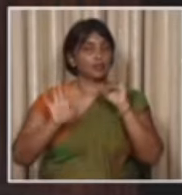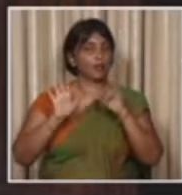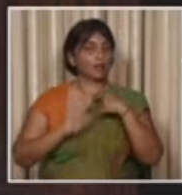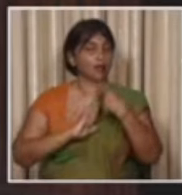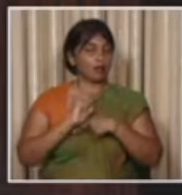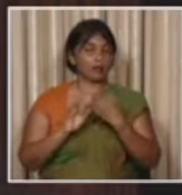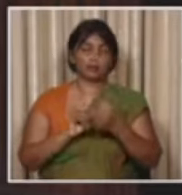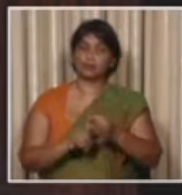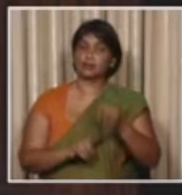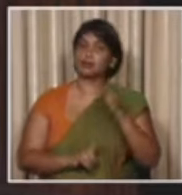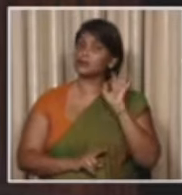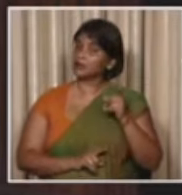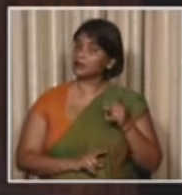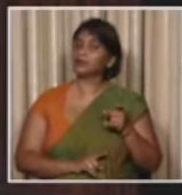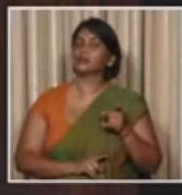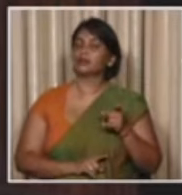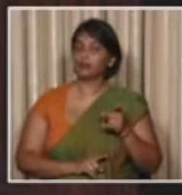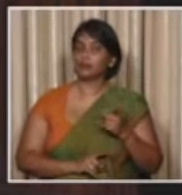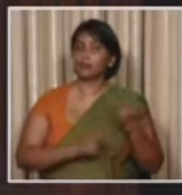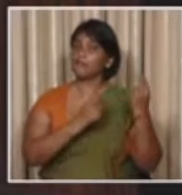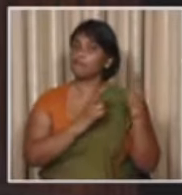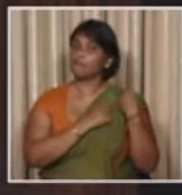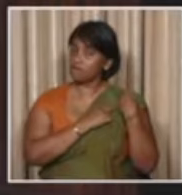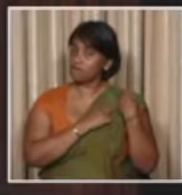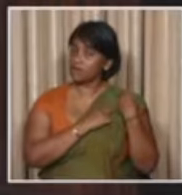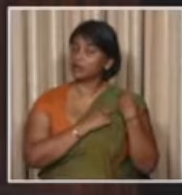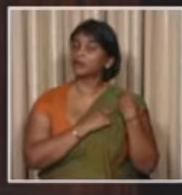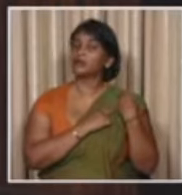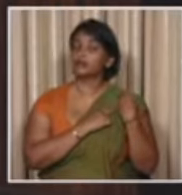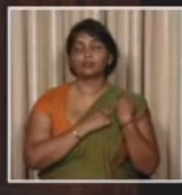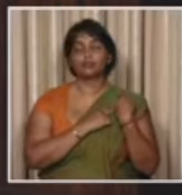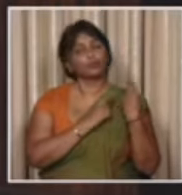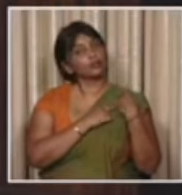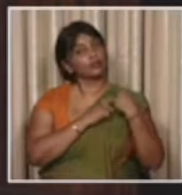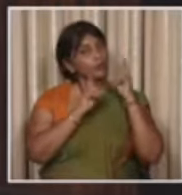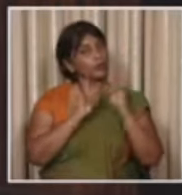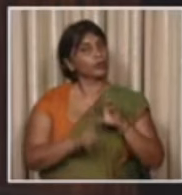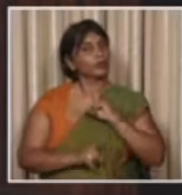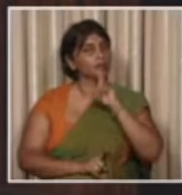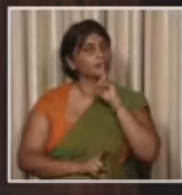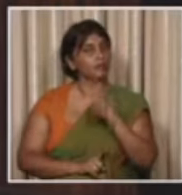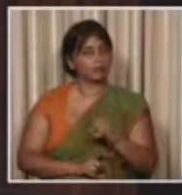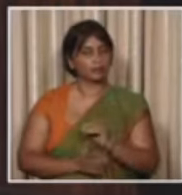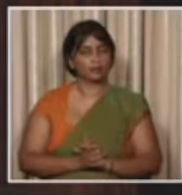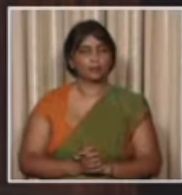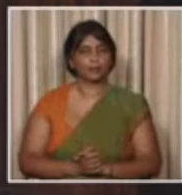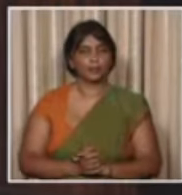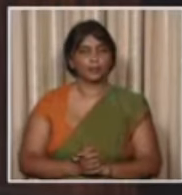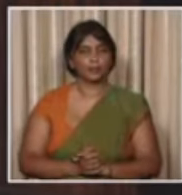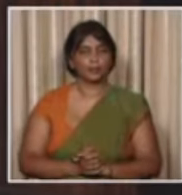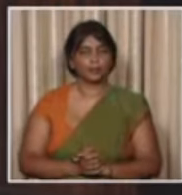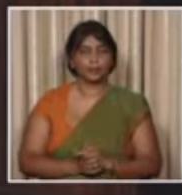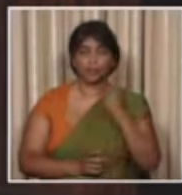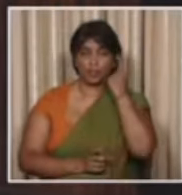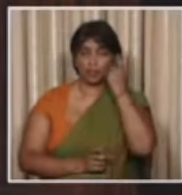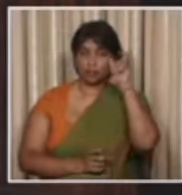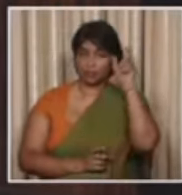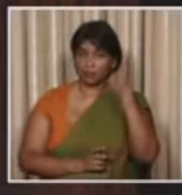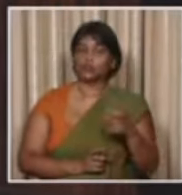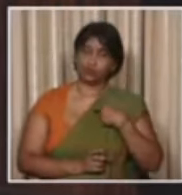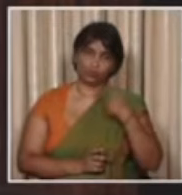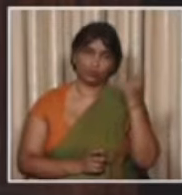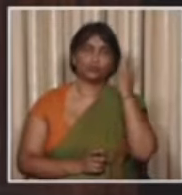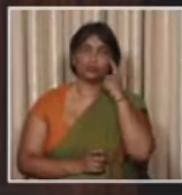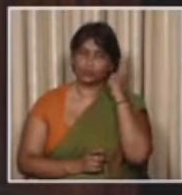හයවන විධායක ජනාධිපති වගකීමකින් යුතුව ප්‍රකාශයක් කරා. මේ මහා මවලකරු කියන කෙනා